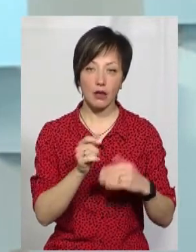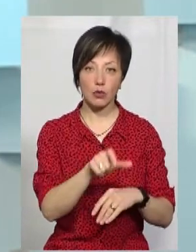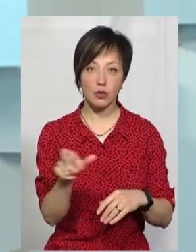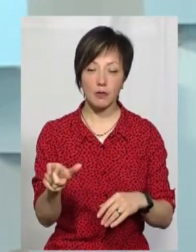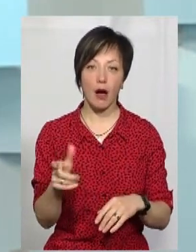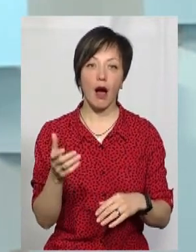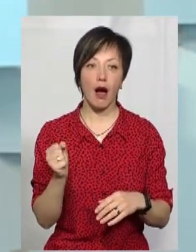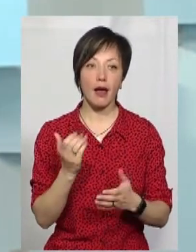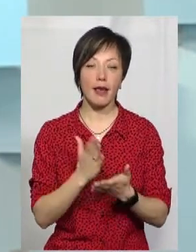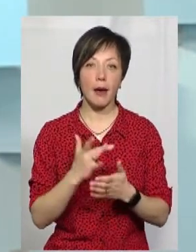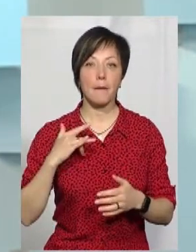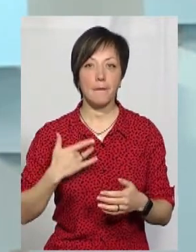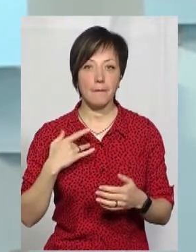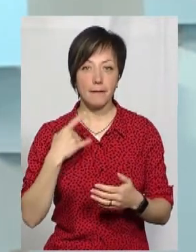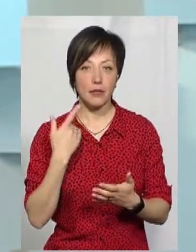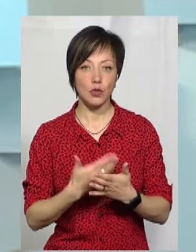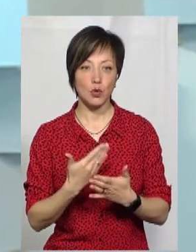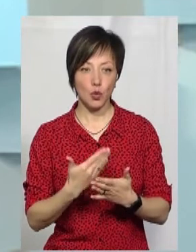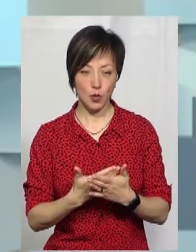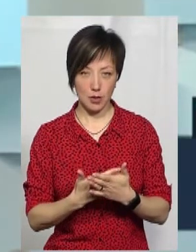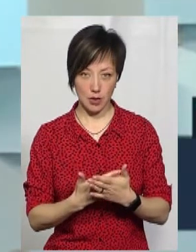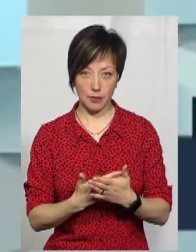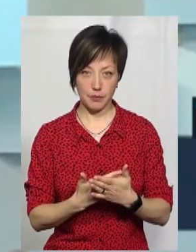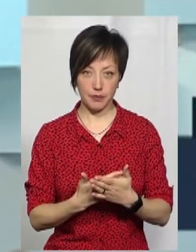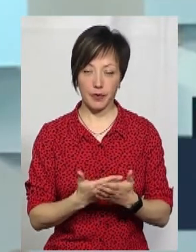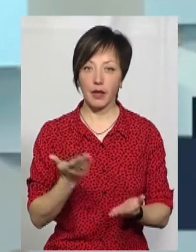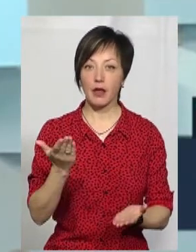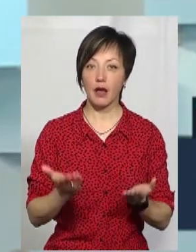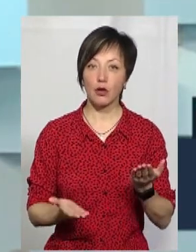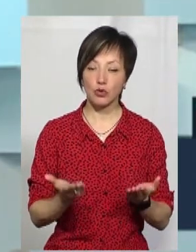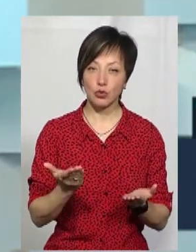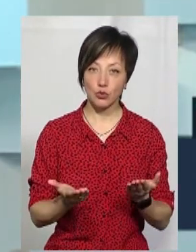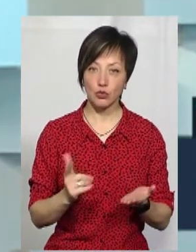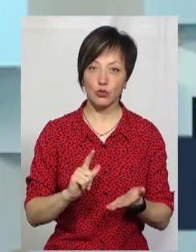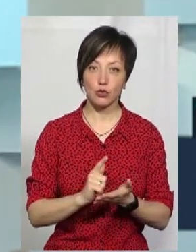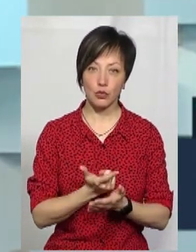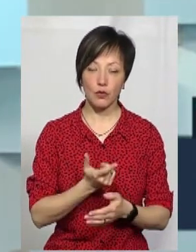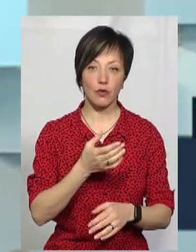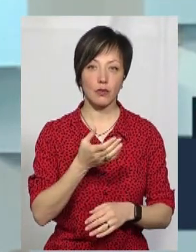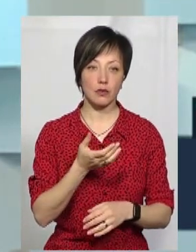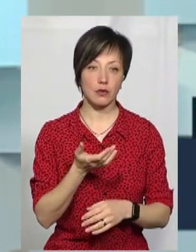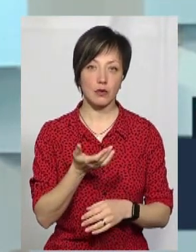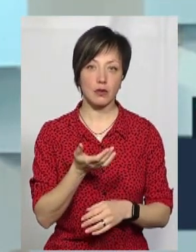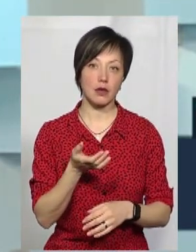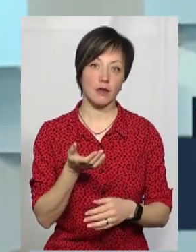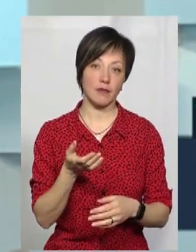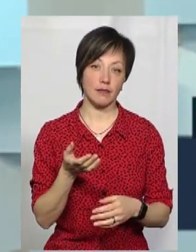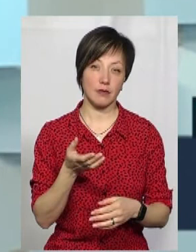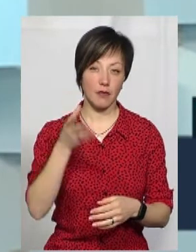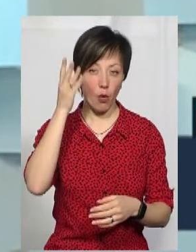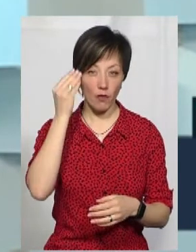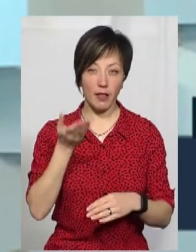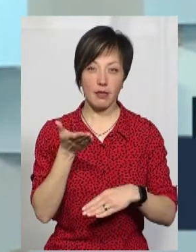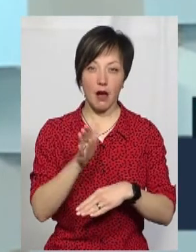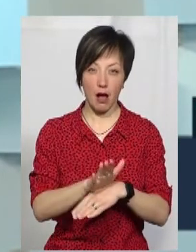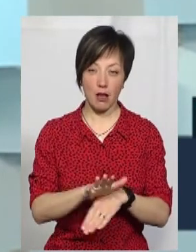осіб, в яких є підозра на захворювання. Якщо, знову ж таки, користуючись тим наказом 722